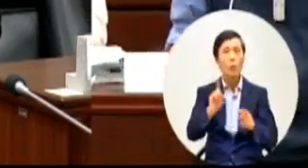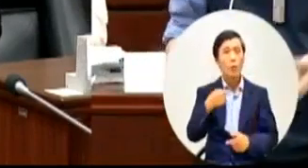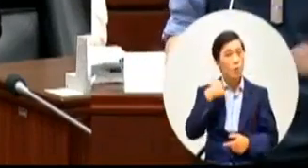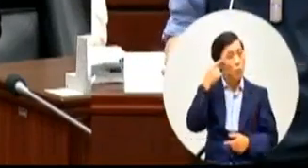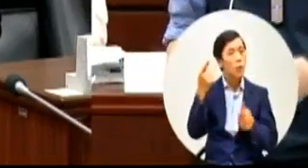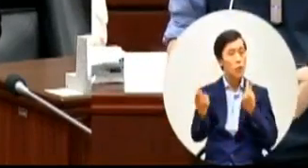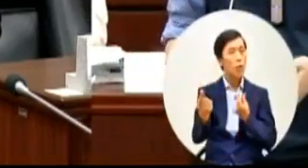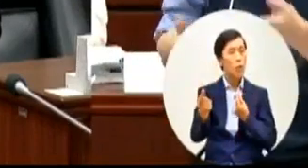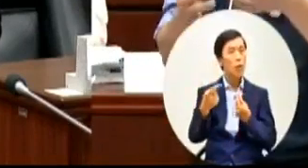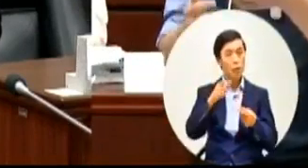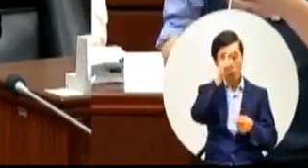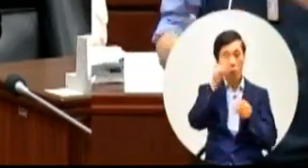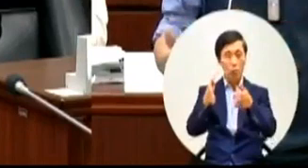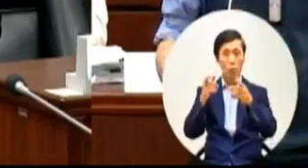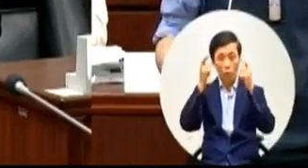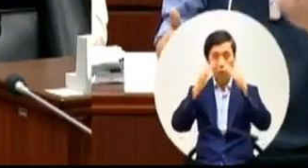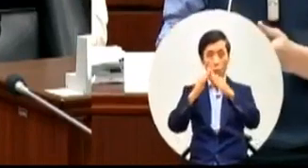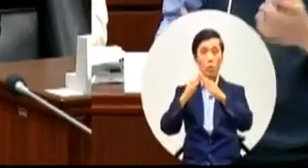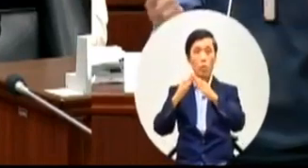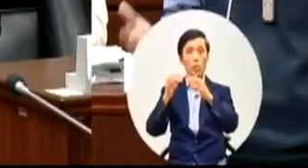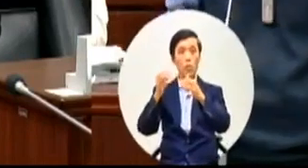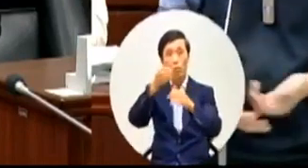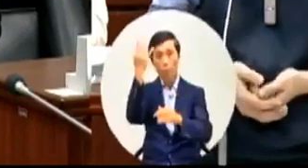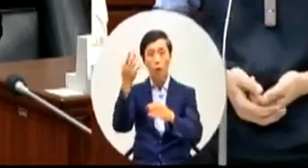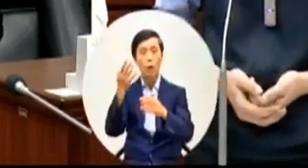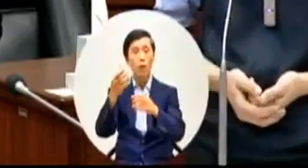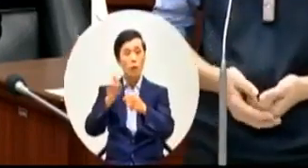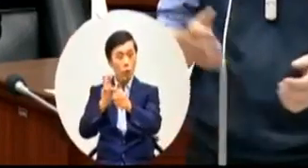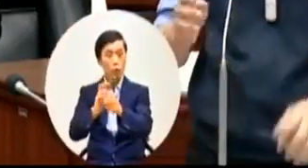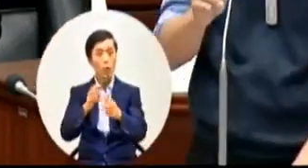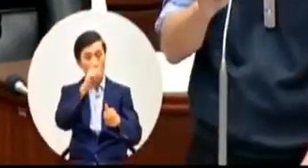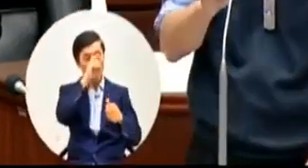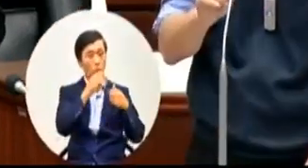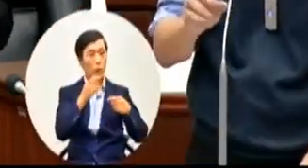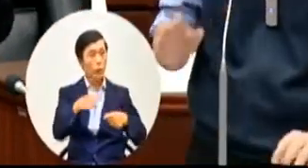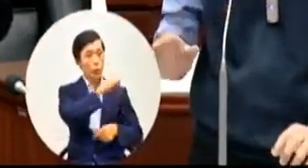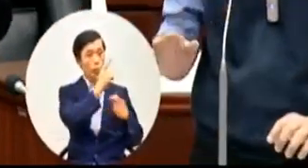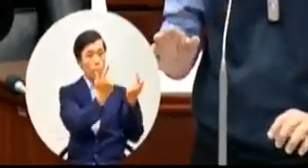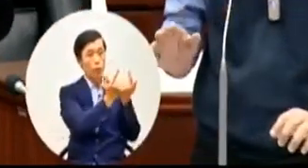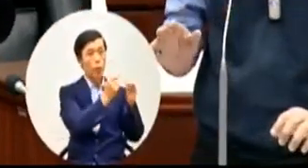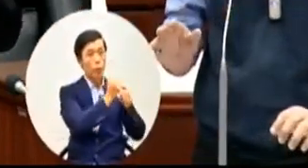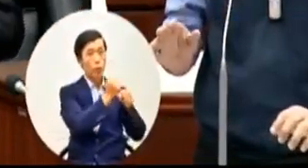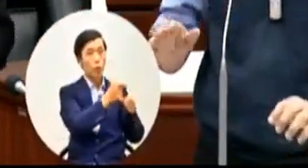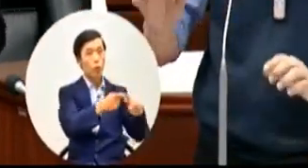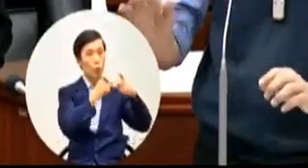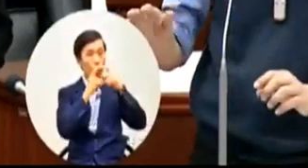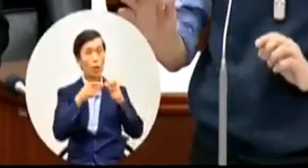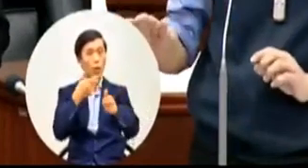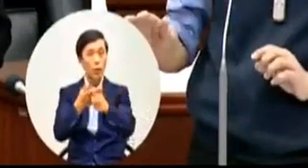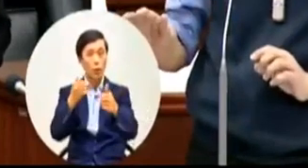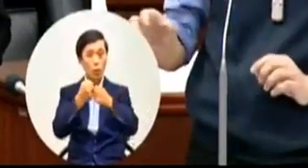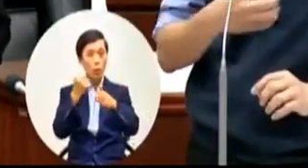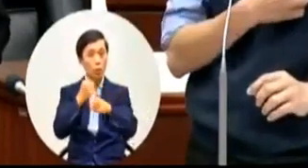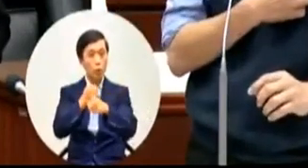年以及外漂的青年在等来我们希望他们回来有更好的工作机会这个想法是一样第二有的时候